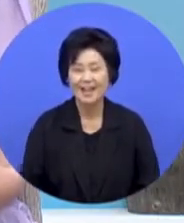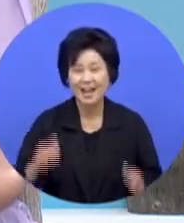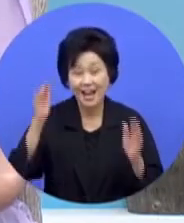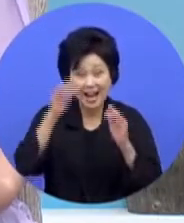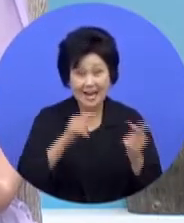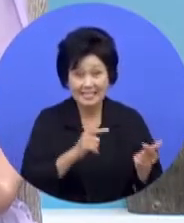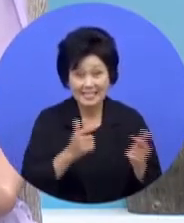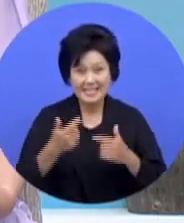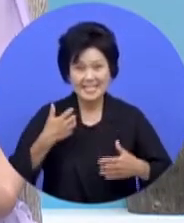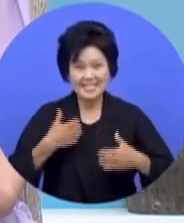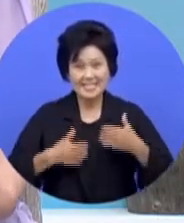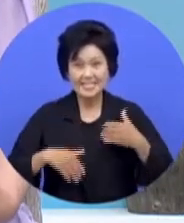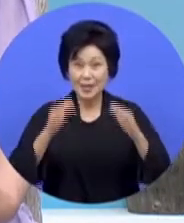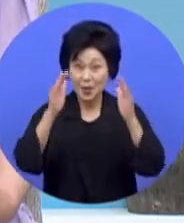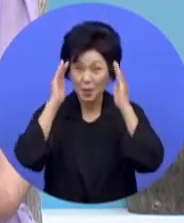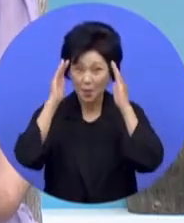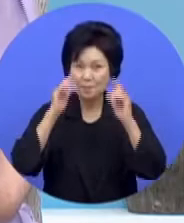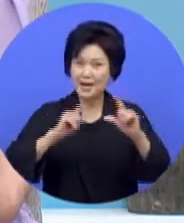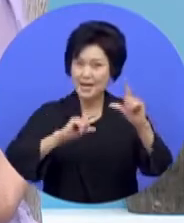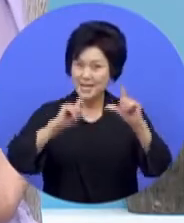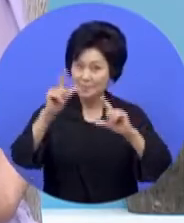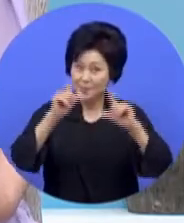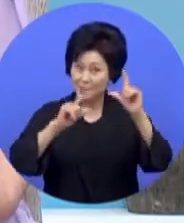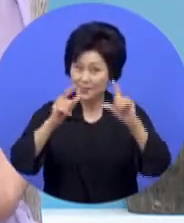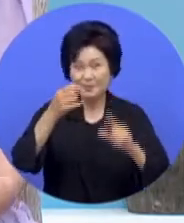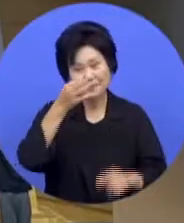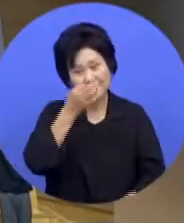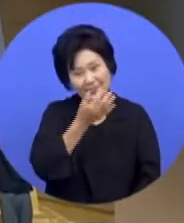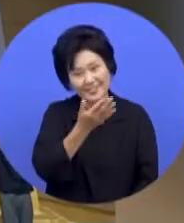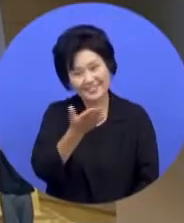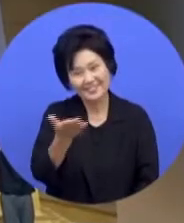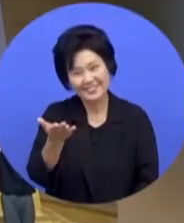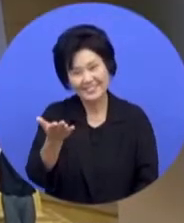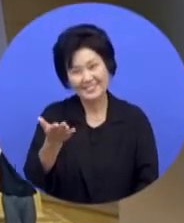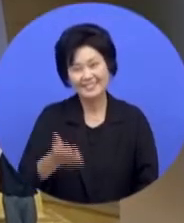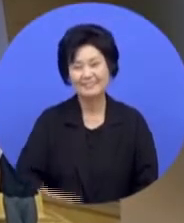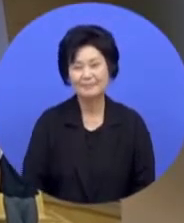있는 인천 기독국제학교를 한번 가보시죠. 네.